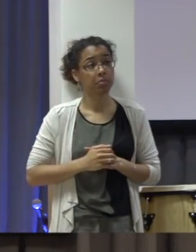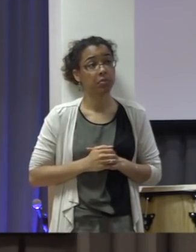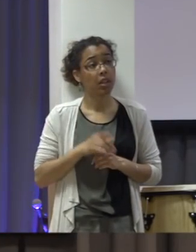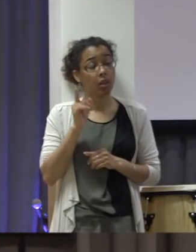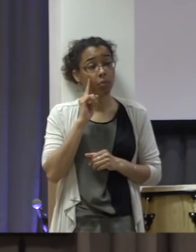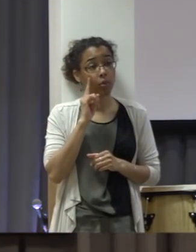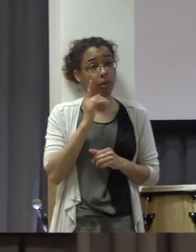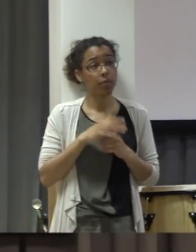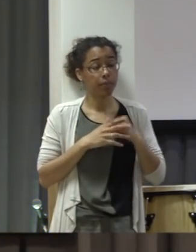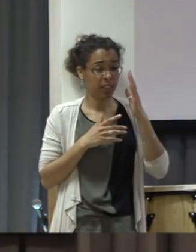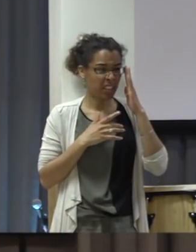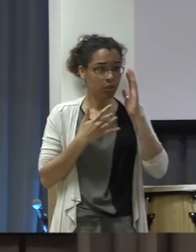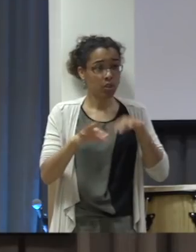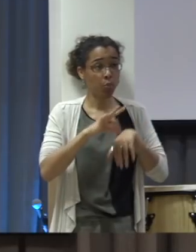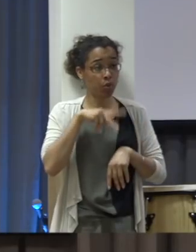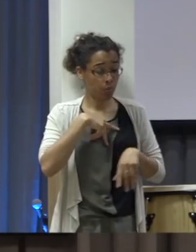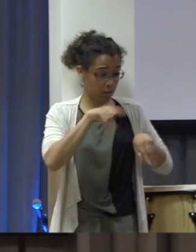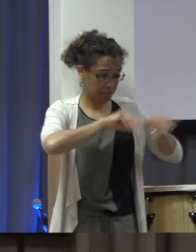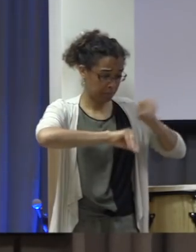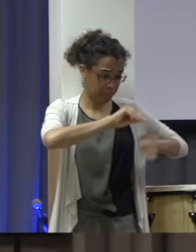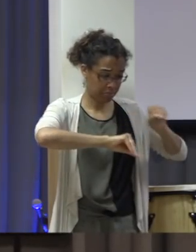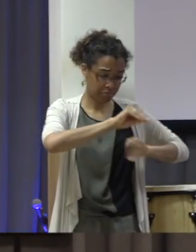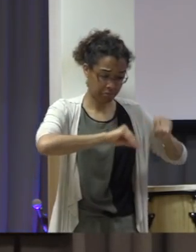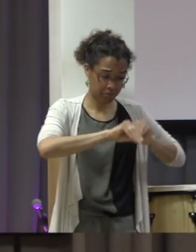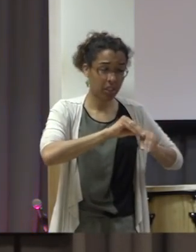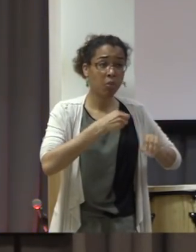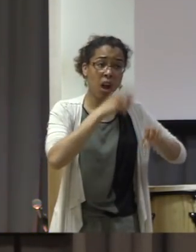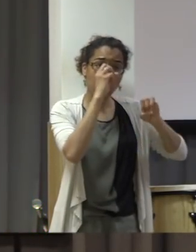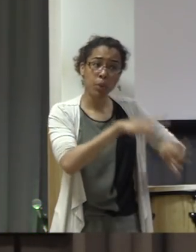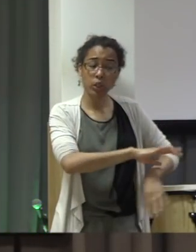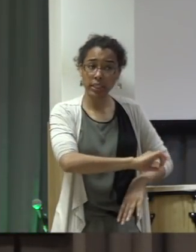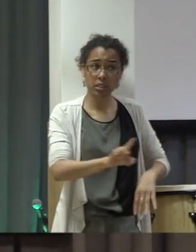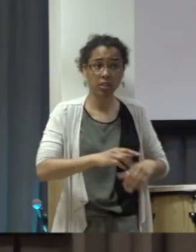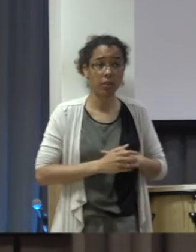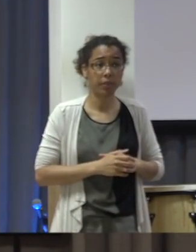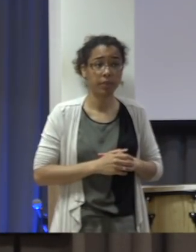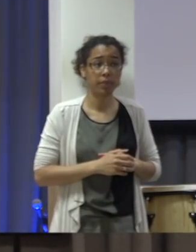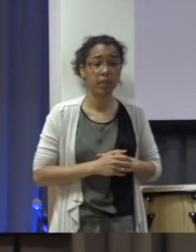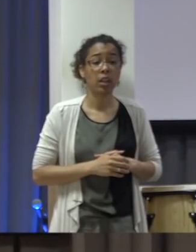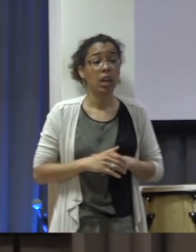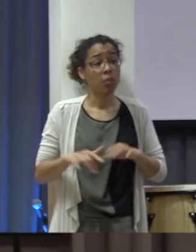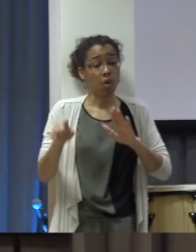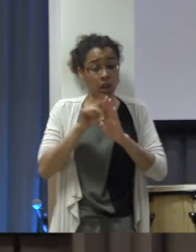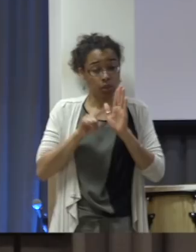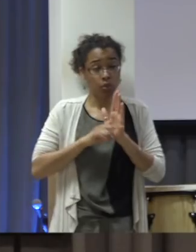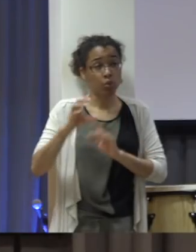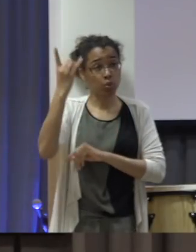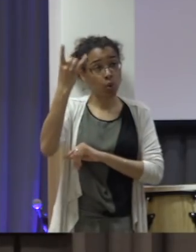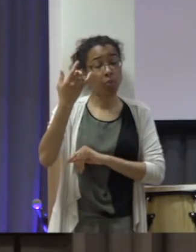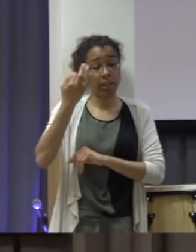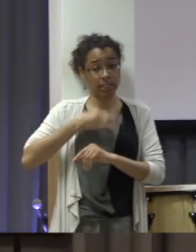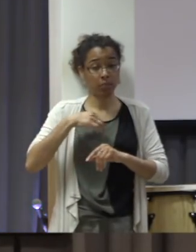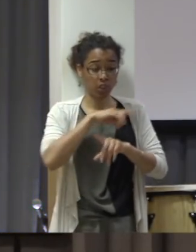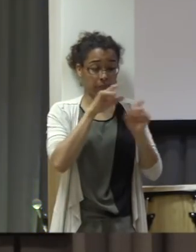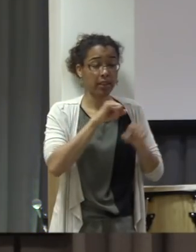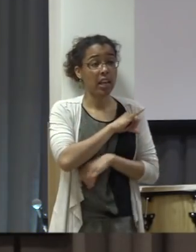Parce que je me suis toujours occupé de mon épouse. Je ne l'ai pas abandonnée. J'ai respecté les principes de Dieu qui dit jusqu'à